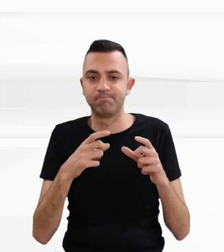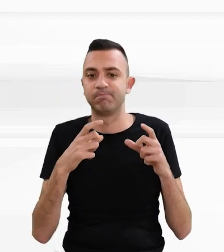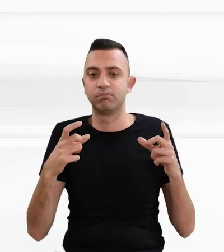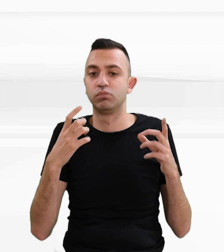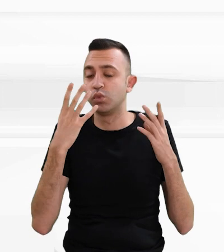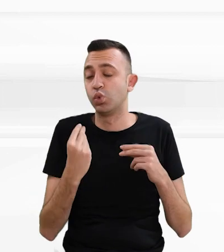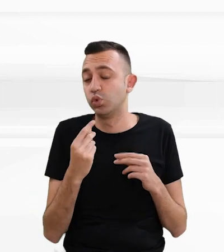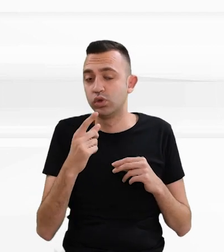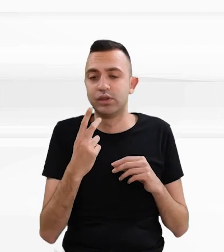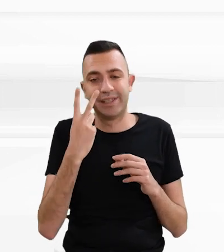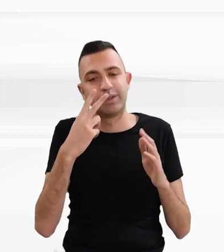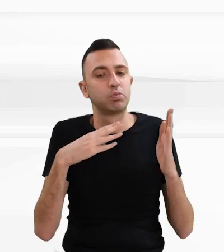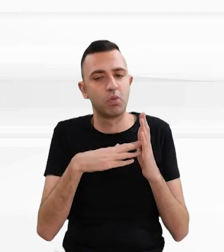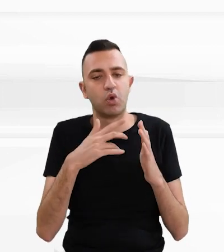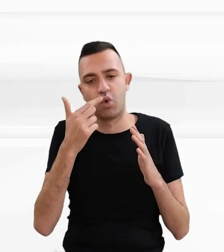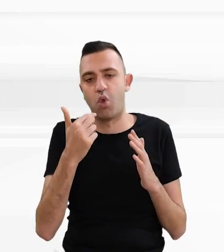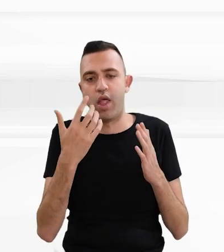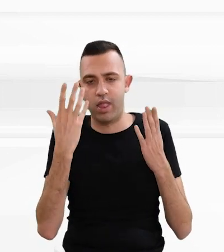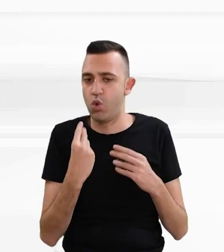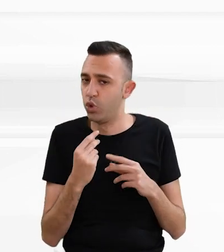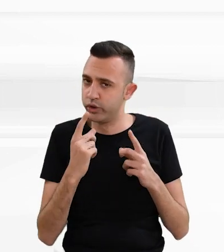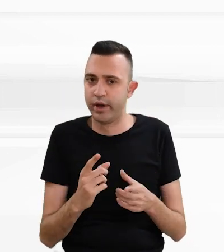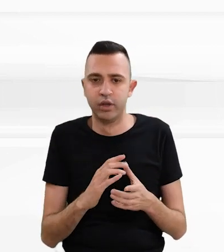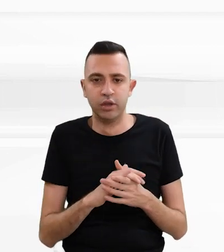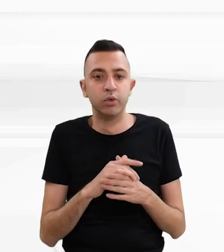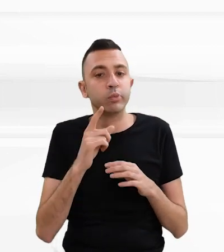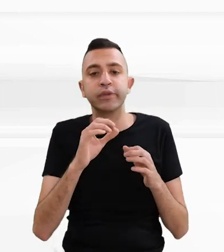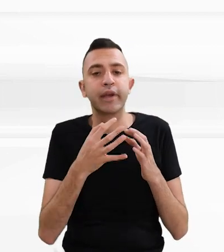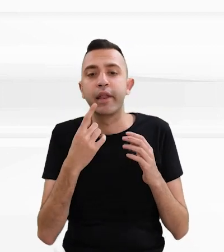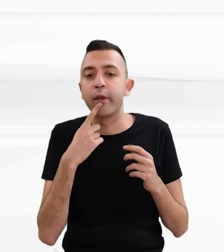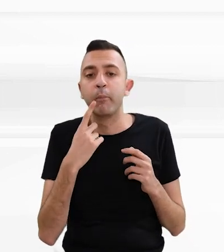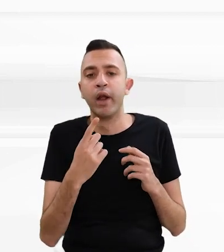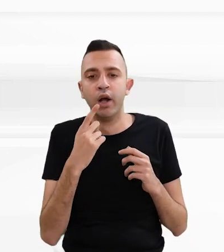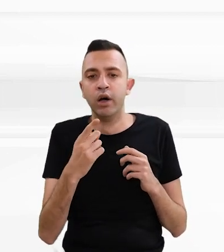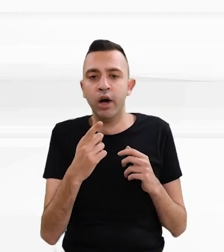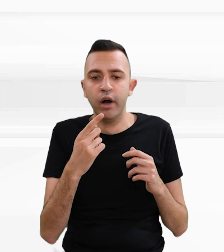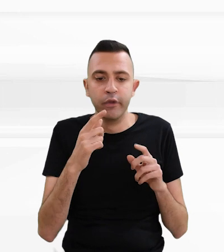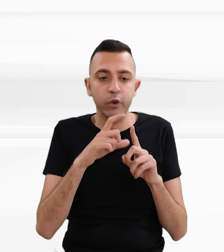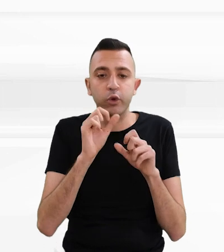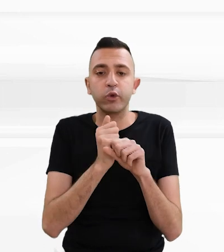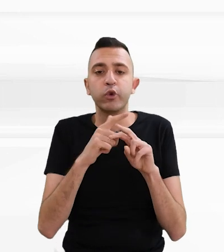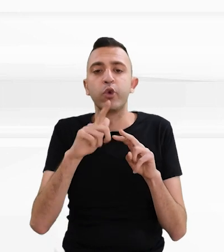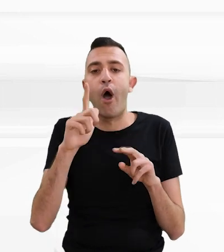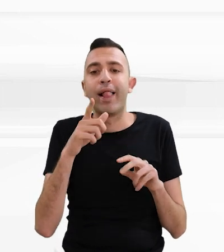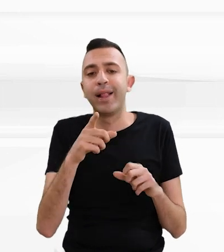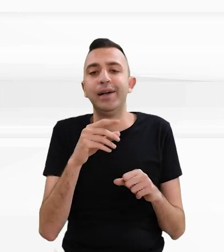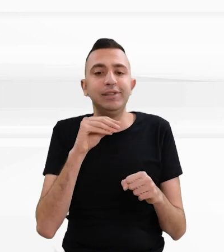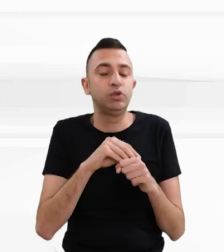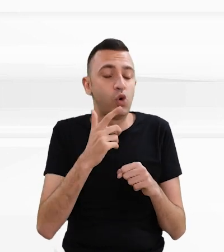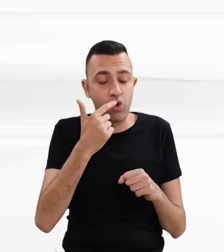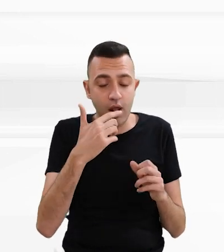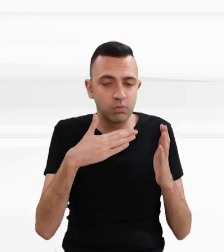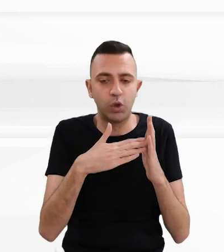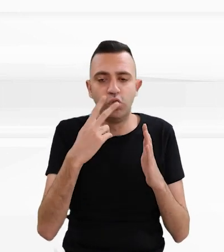Burası aynı zamanda 2/16 olan bilir bu ne demek doğal sayı olma olasılığının 16'da